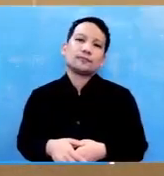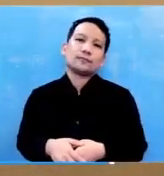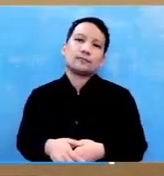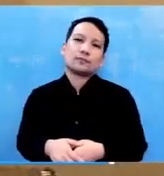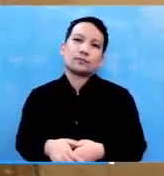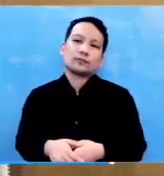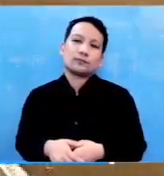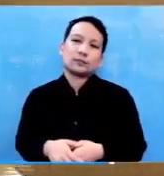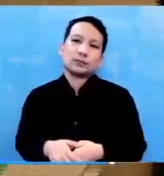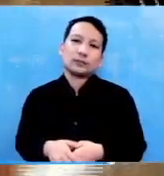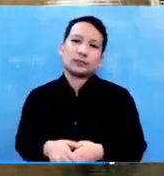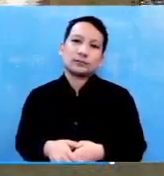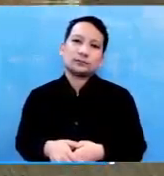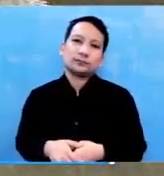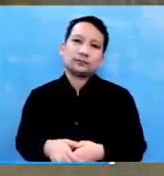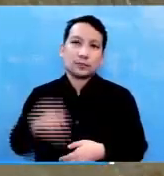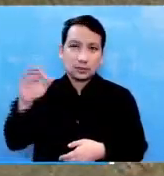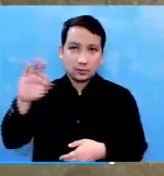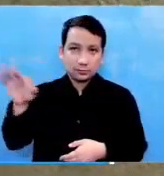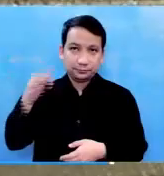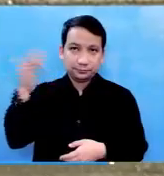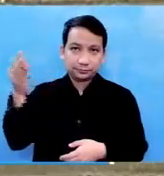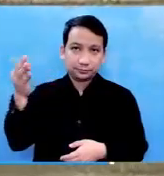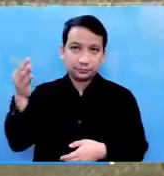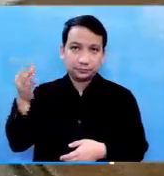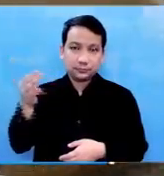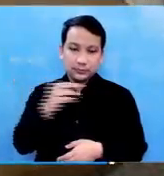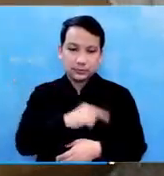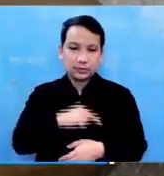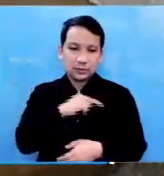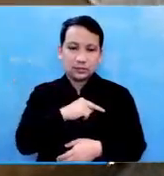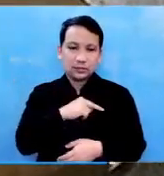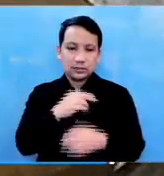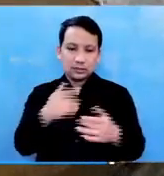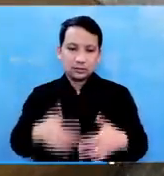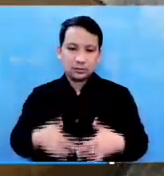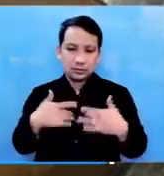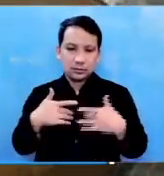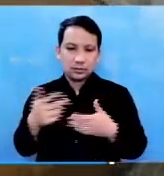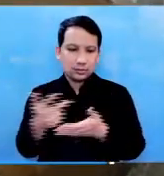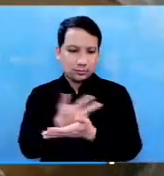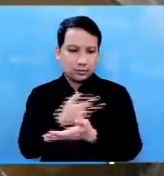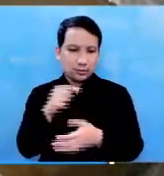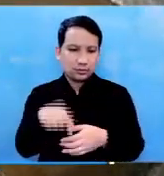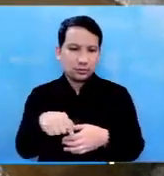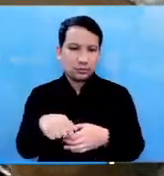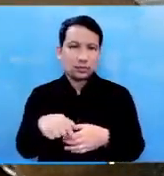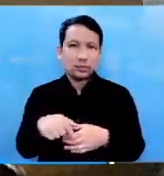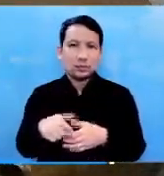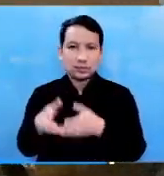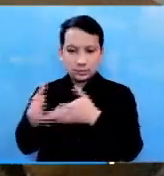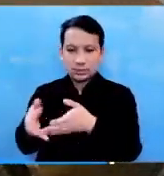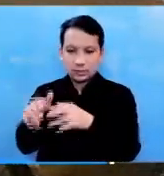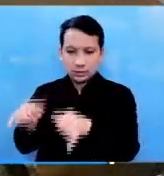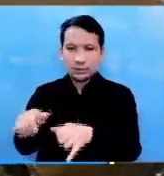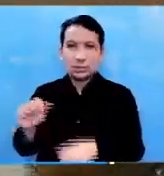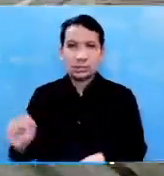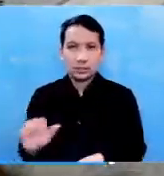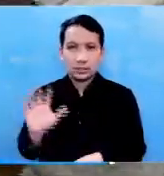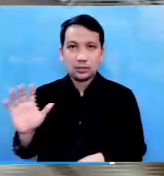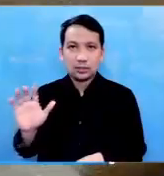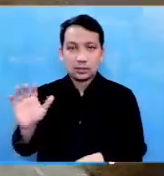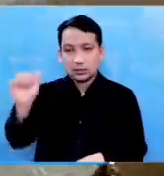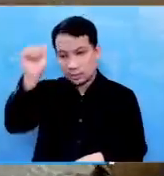he is French national, but he lived for a time in Africa. Then via Doha,